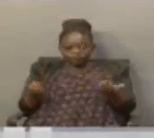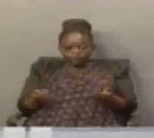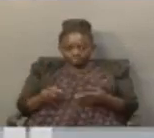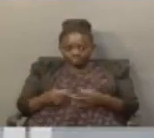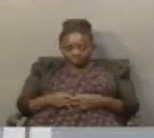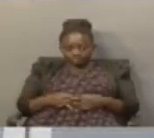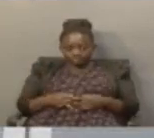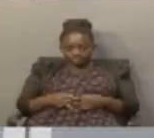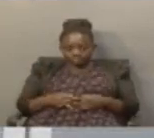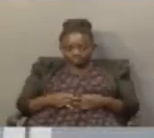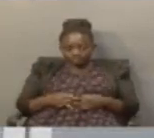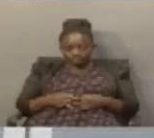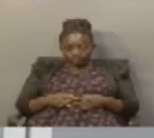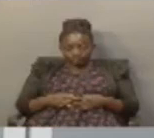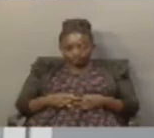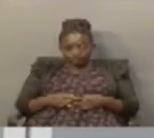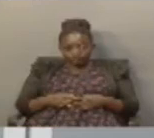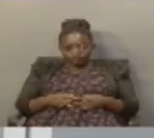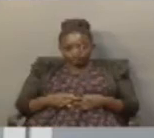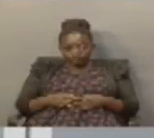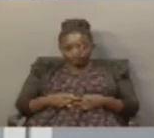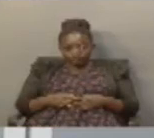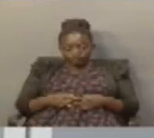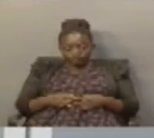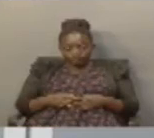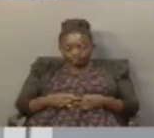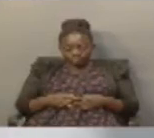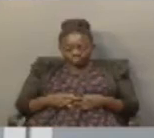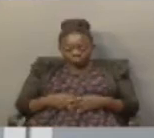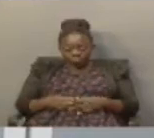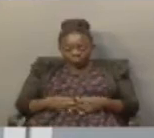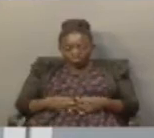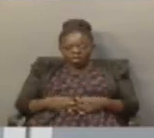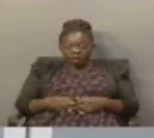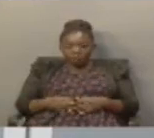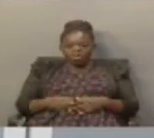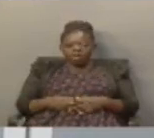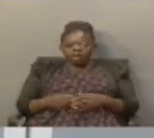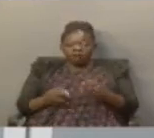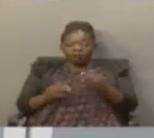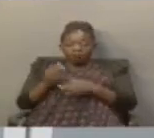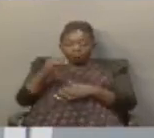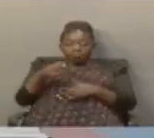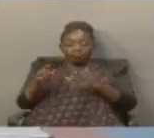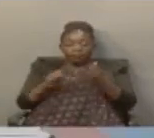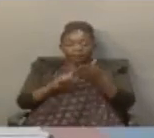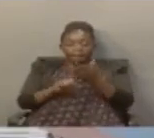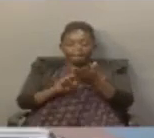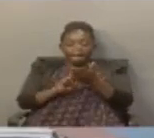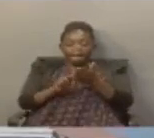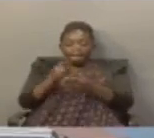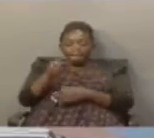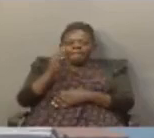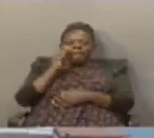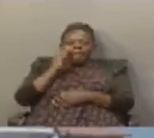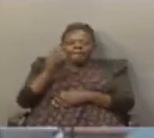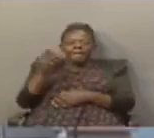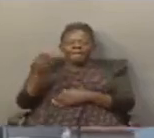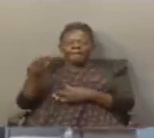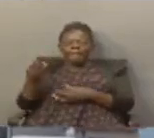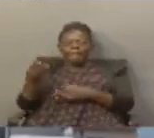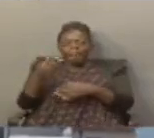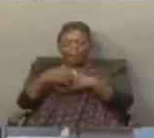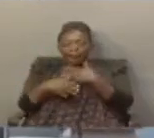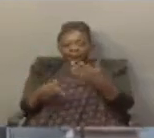emu n'ekitundu ekigali ate bwe mpita wano nkozesa kakadde. Newankubadde ensalo zino ziguddwa